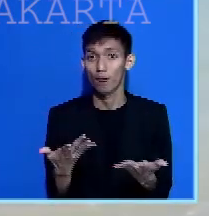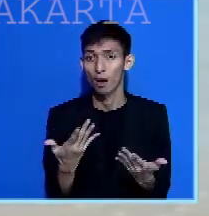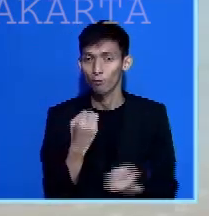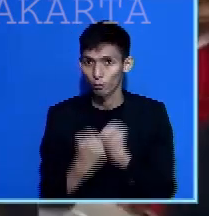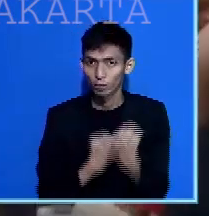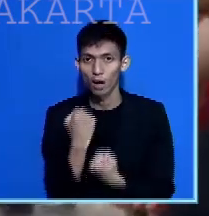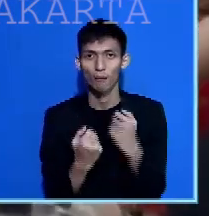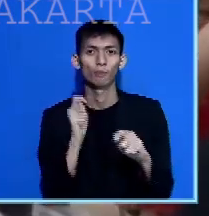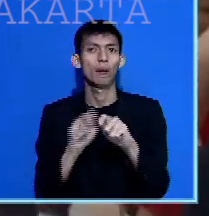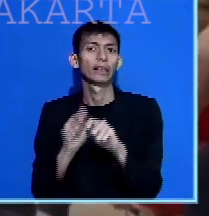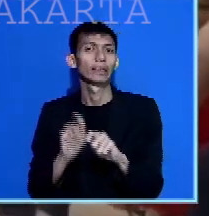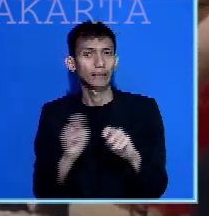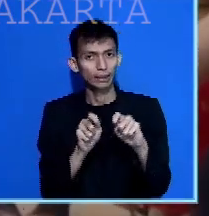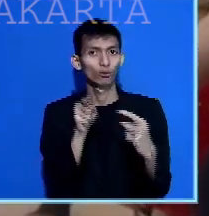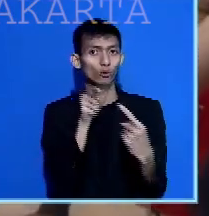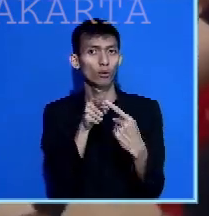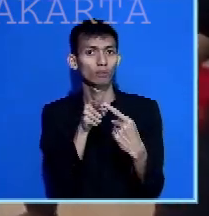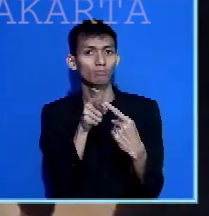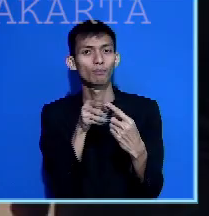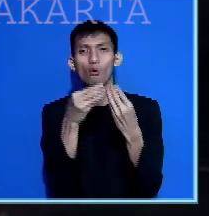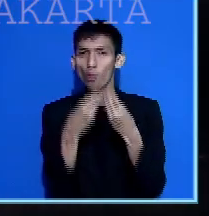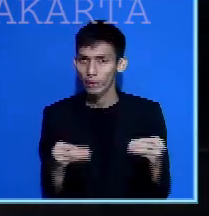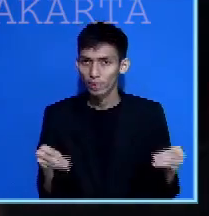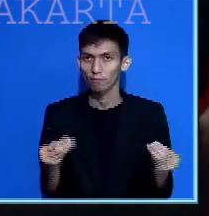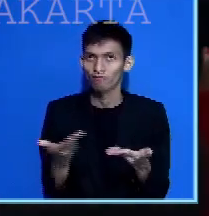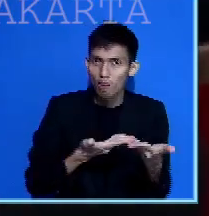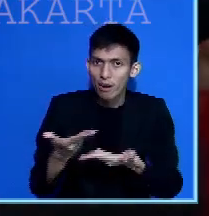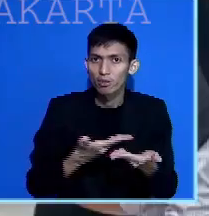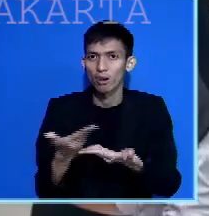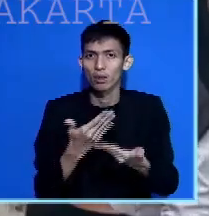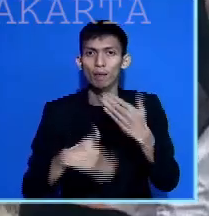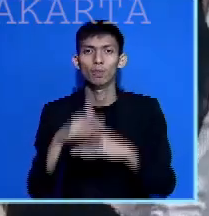untuk terus meningkatkan kualitas pelayanan pada bidang pariwisata, sehingga